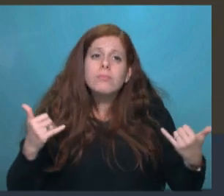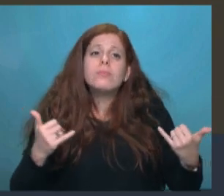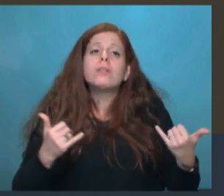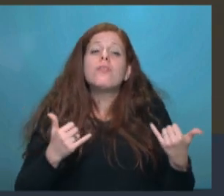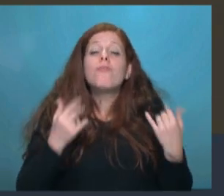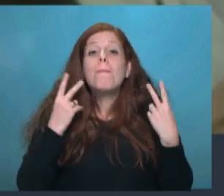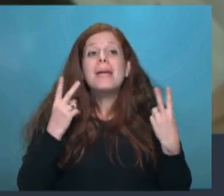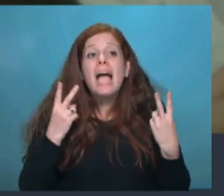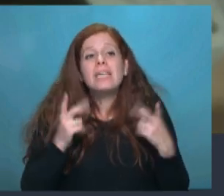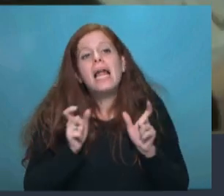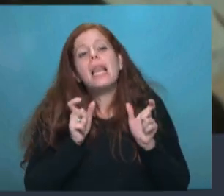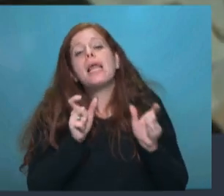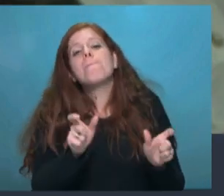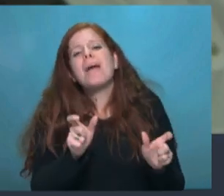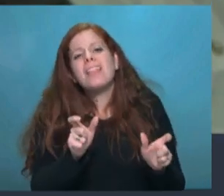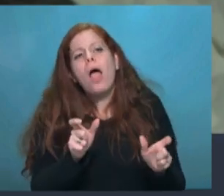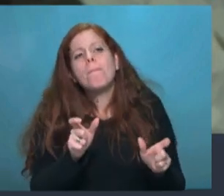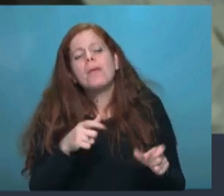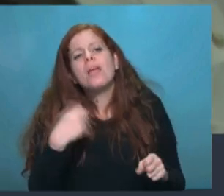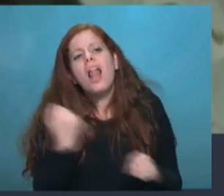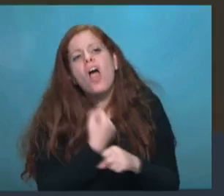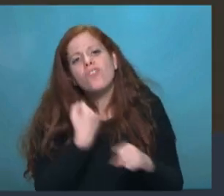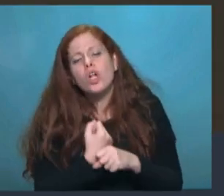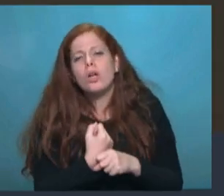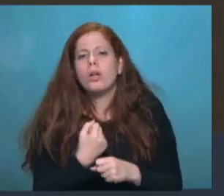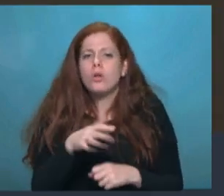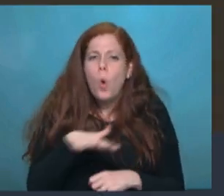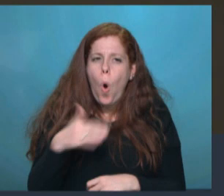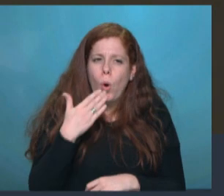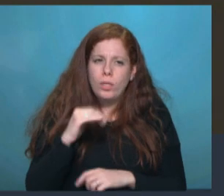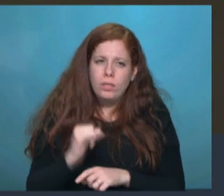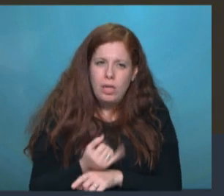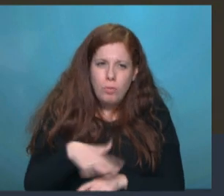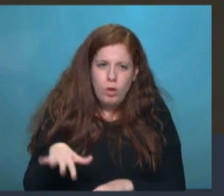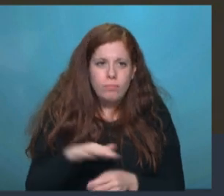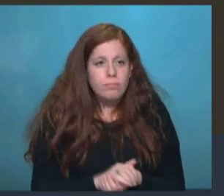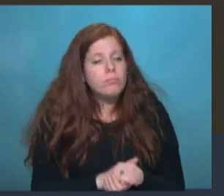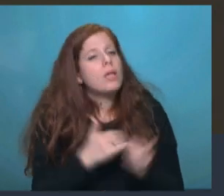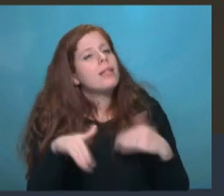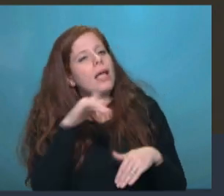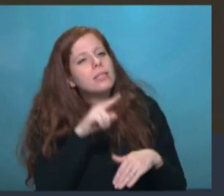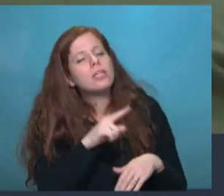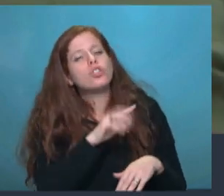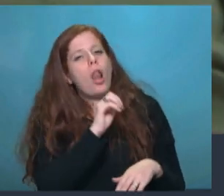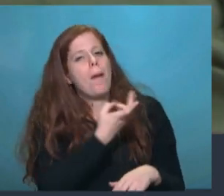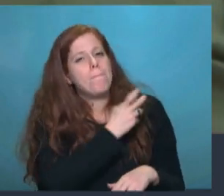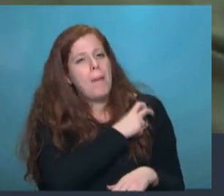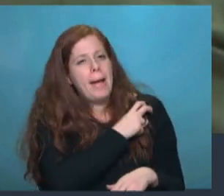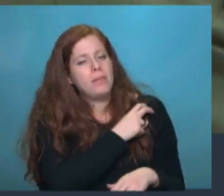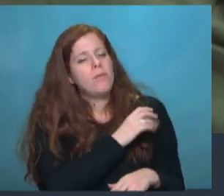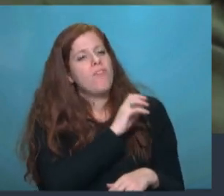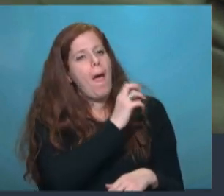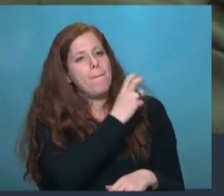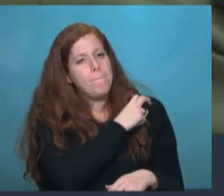ובעיקרו להימנע מהפעלת כוחות היבשה. הדרג הזה של המגדים והמחתים צריך